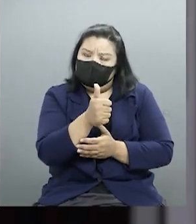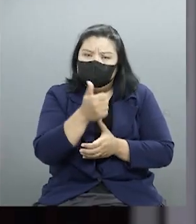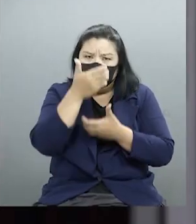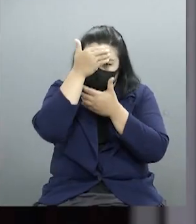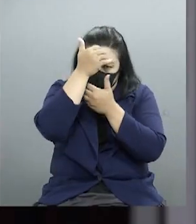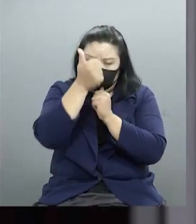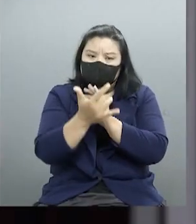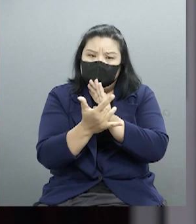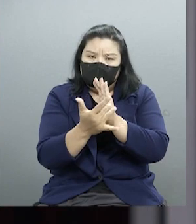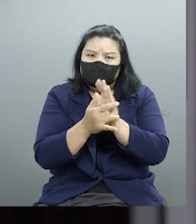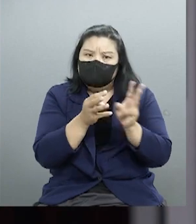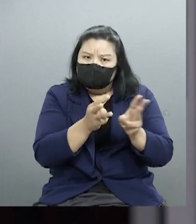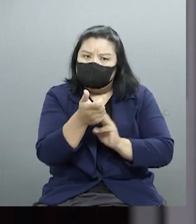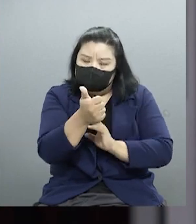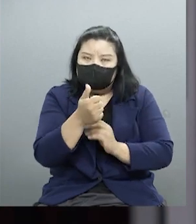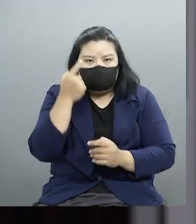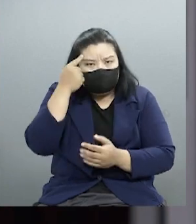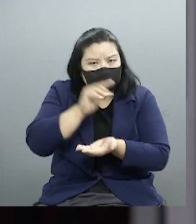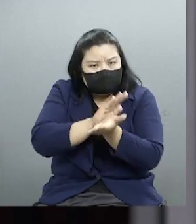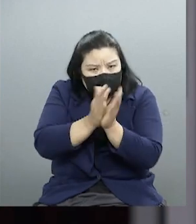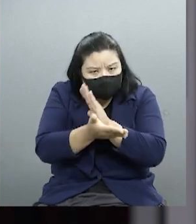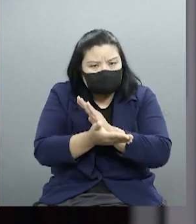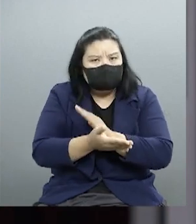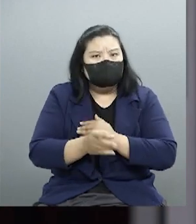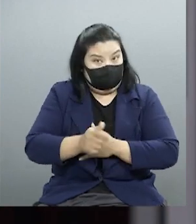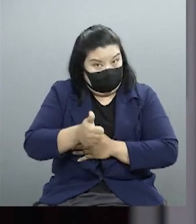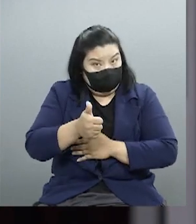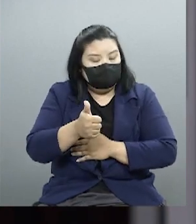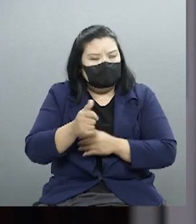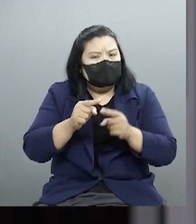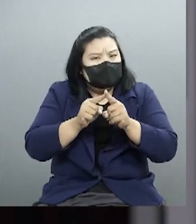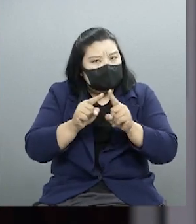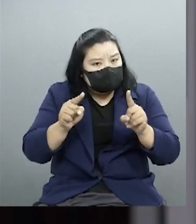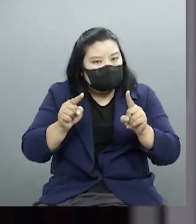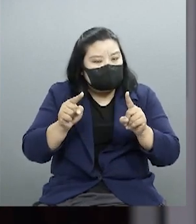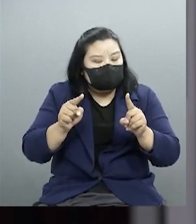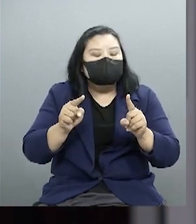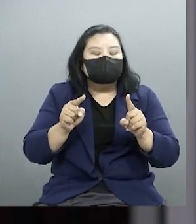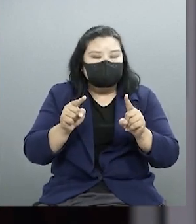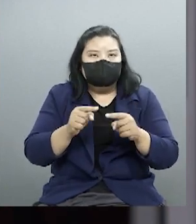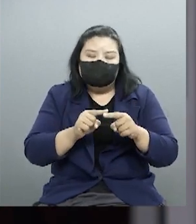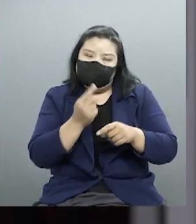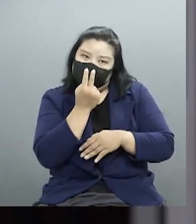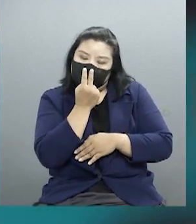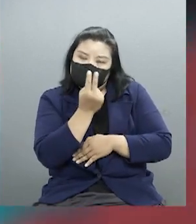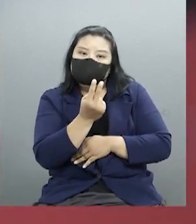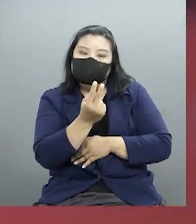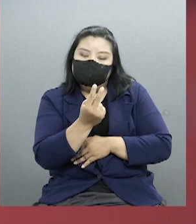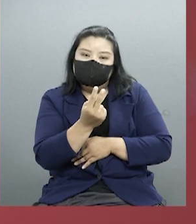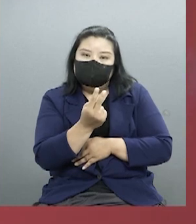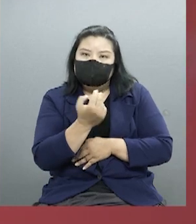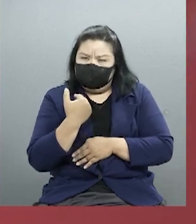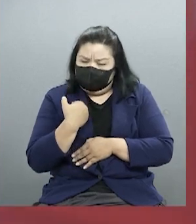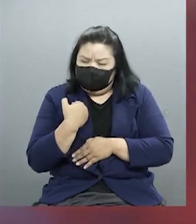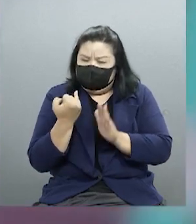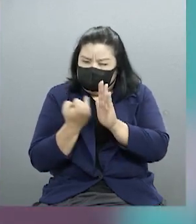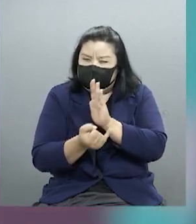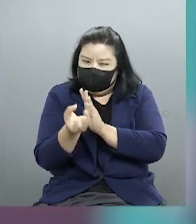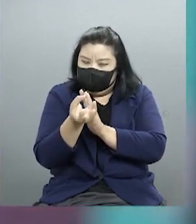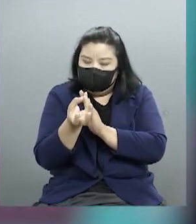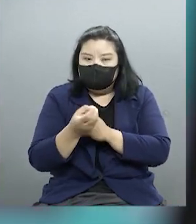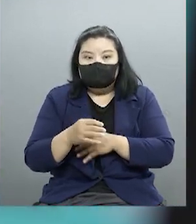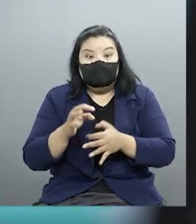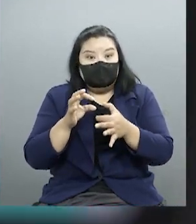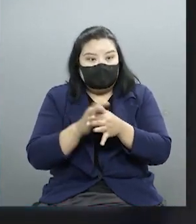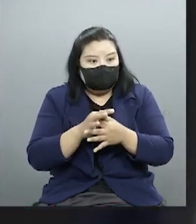สนใจที่สามารถนำไปประยุกต์ใช้ได้เพียงแต่ว่าในรายการเนี่ยสิ่งที่ผิดพลาดอย่างนึงก็